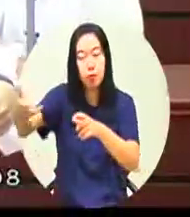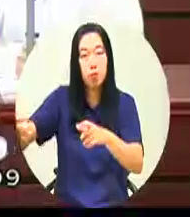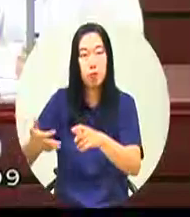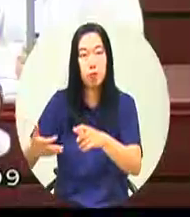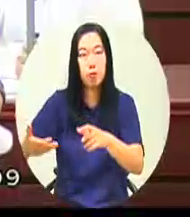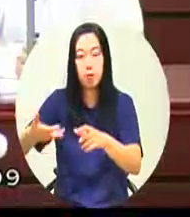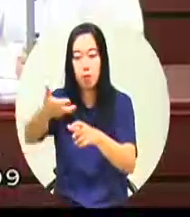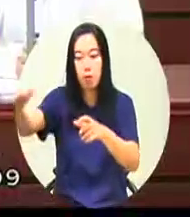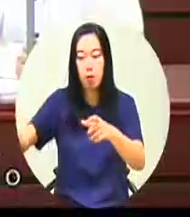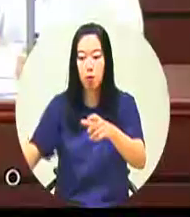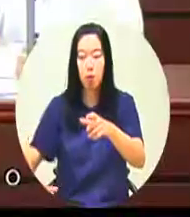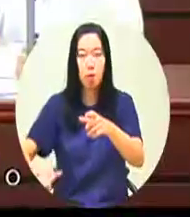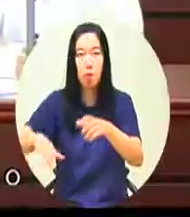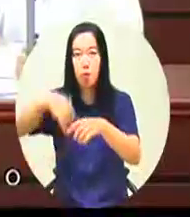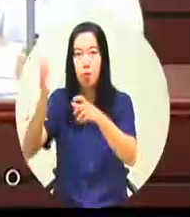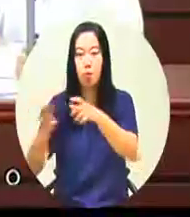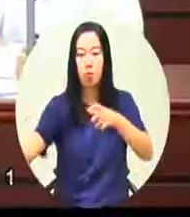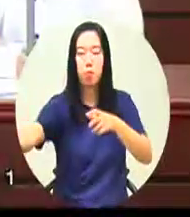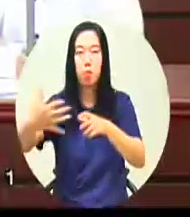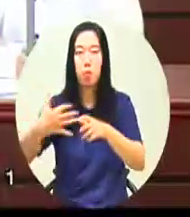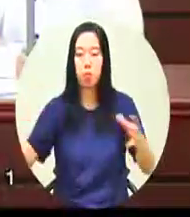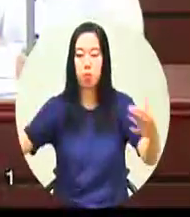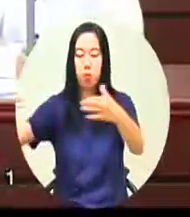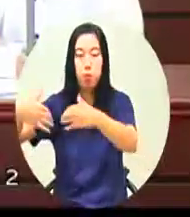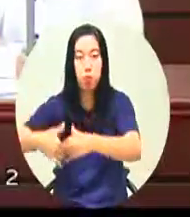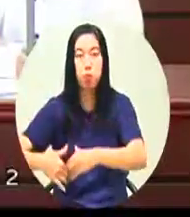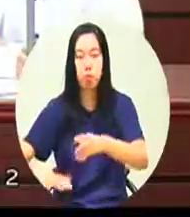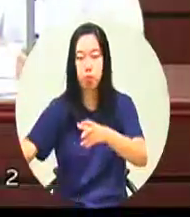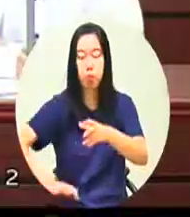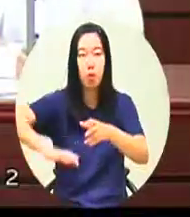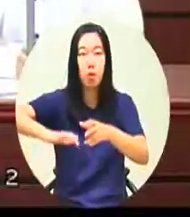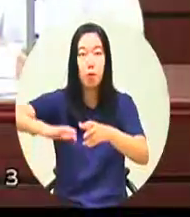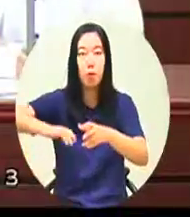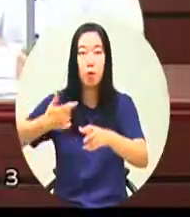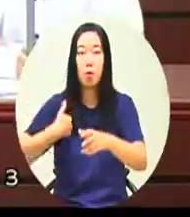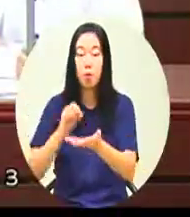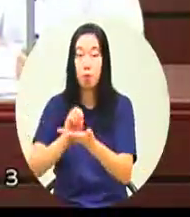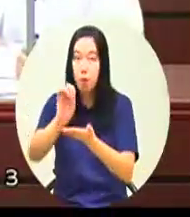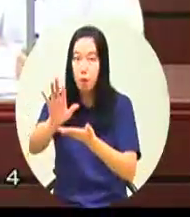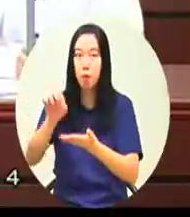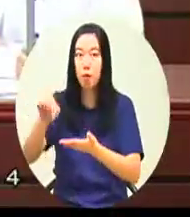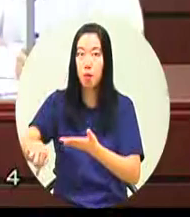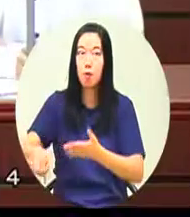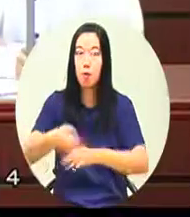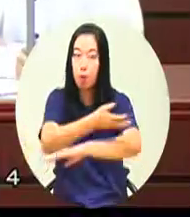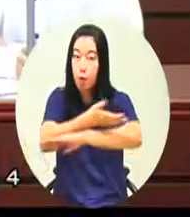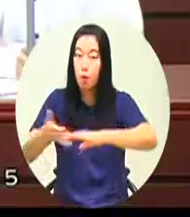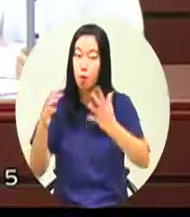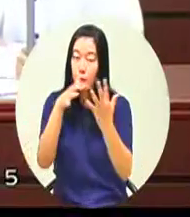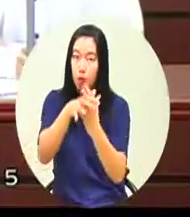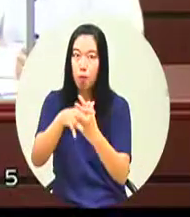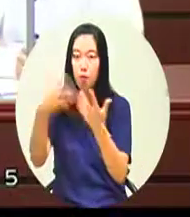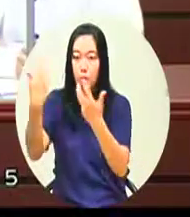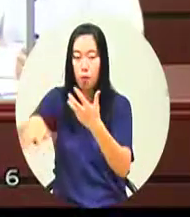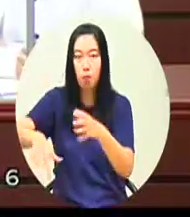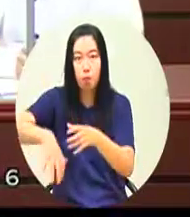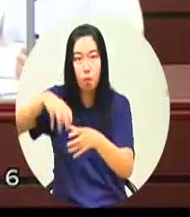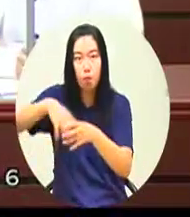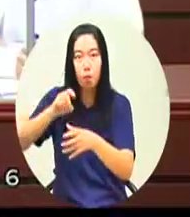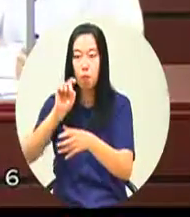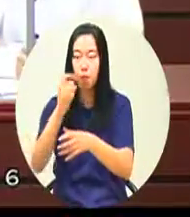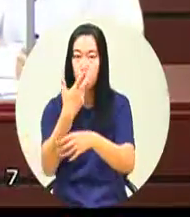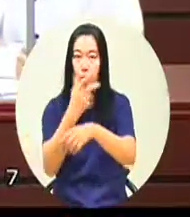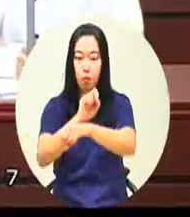也全部往这个地方最低的地方去流。那跟议员报告就是，其实西州抽水站它是17个小时一直在运